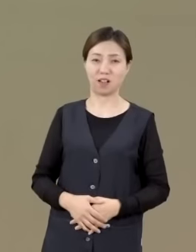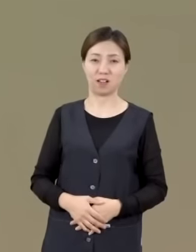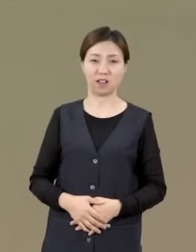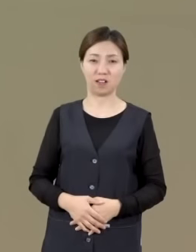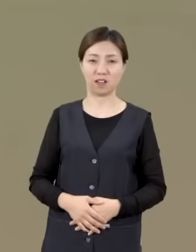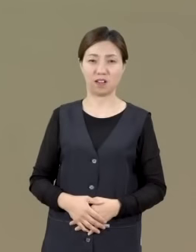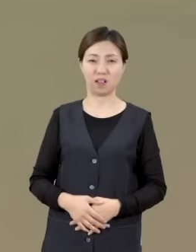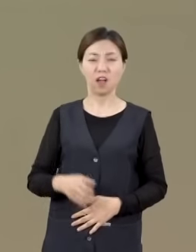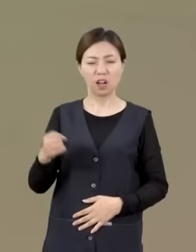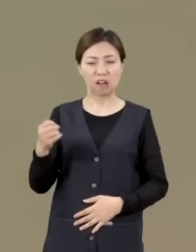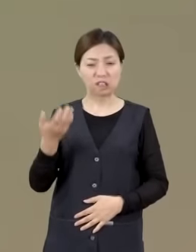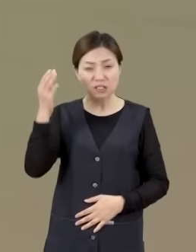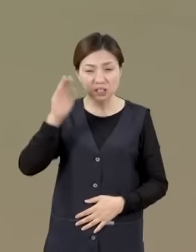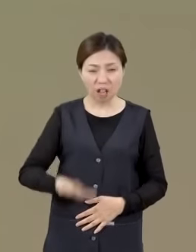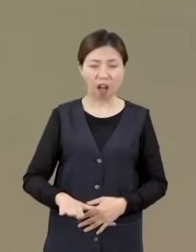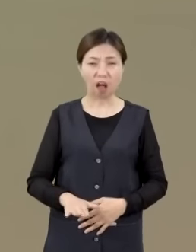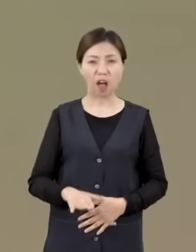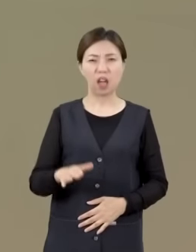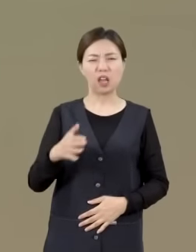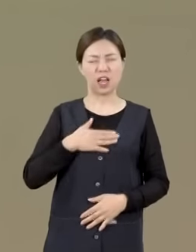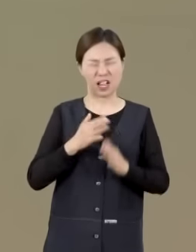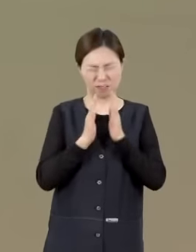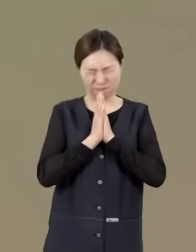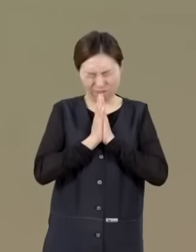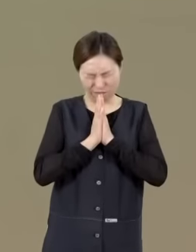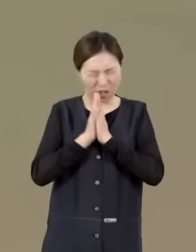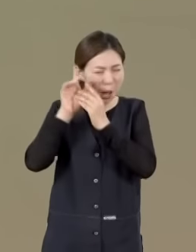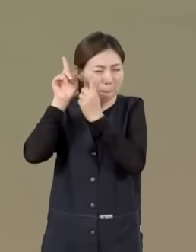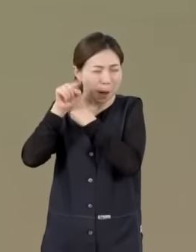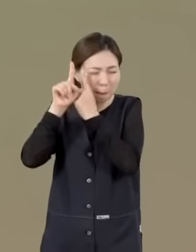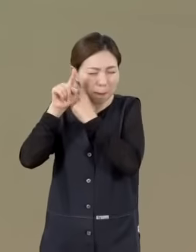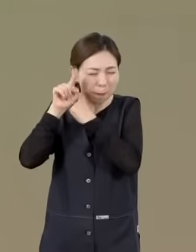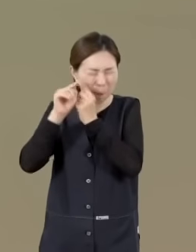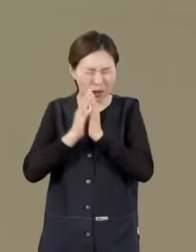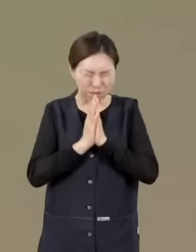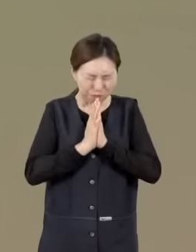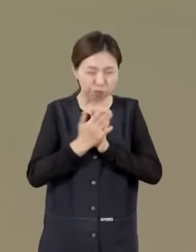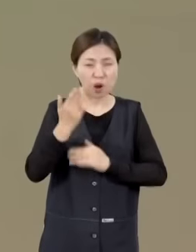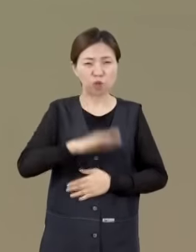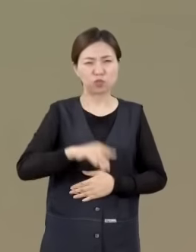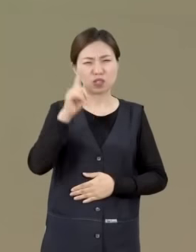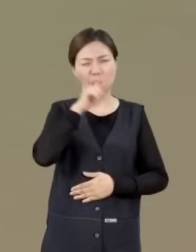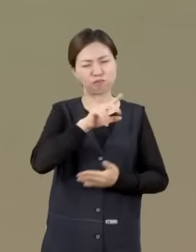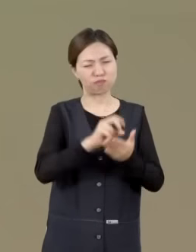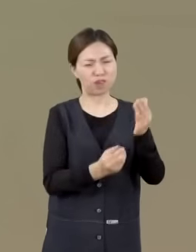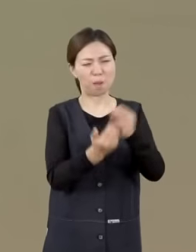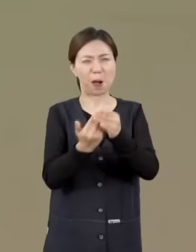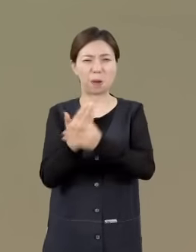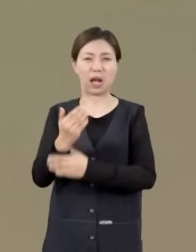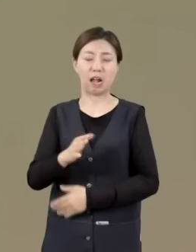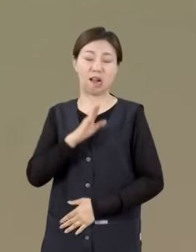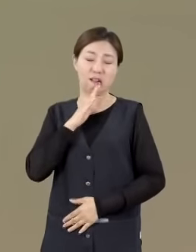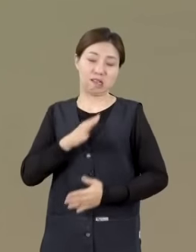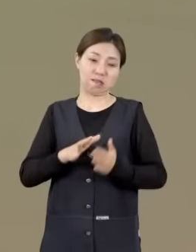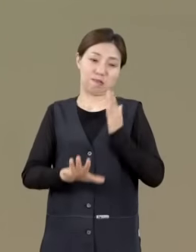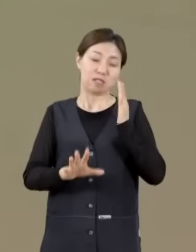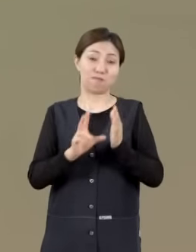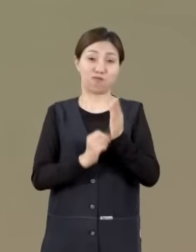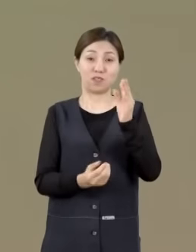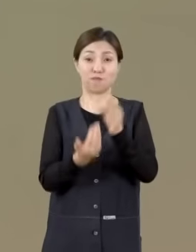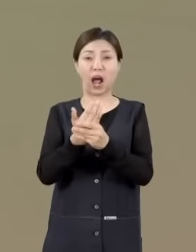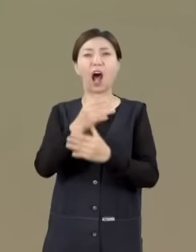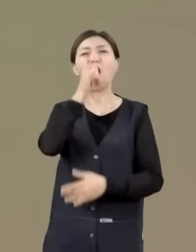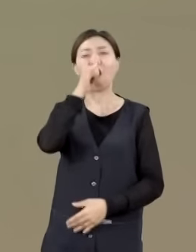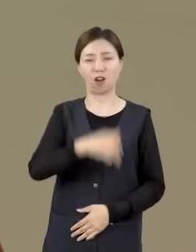기도해도 저도 나쁜 일이 생길 때가 있어요 정말 별 그지 같은 일 겪을 때도 있어요 저도 여러분